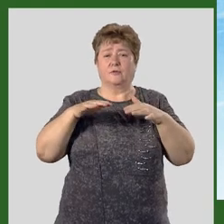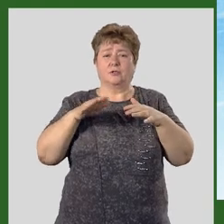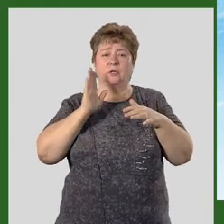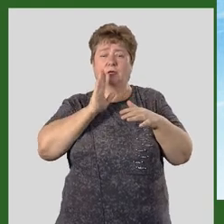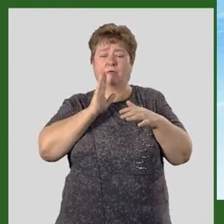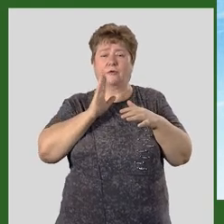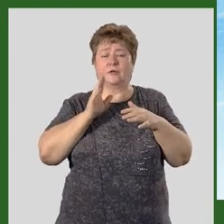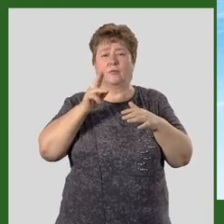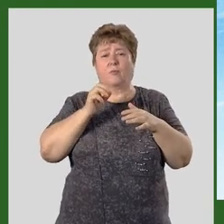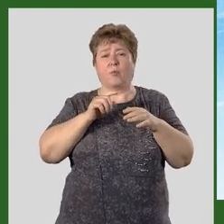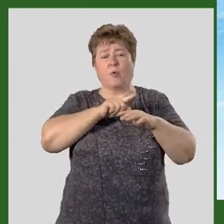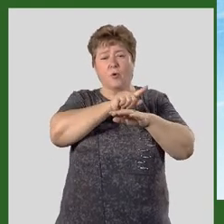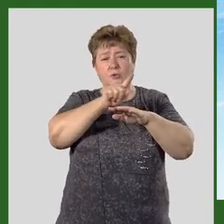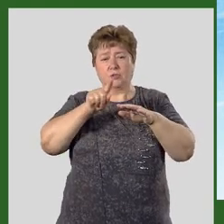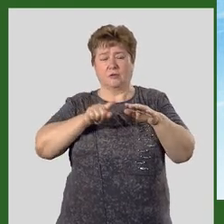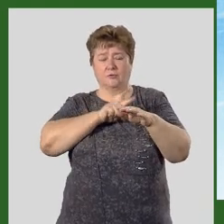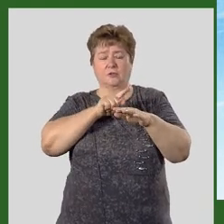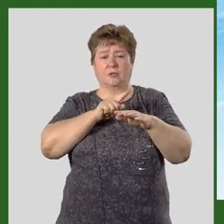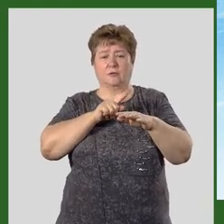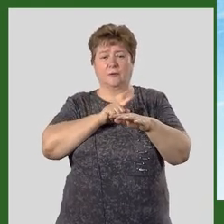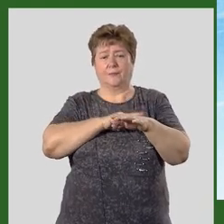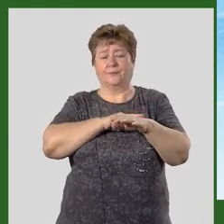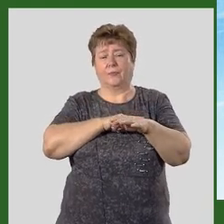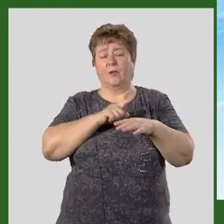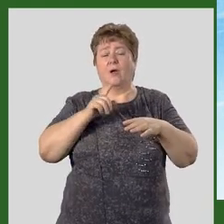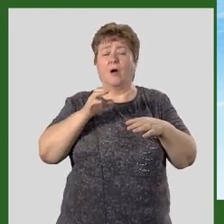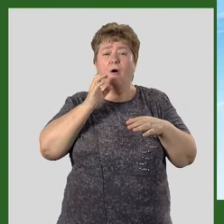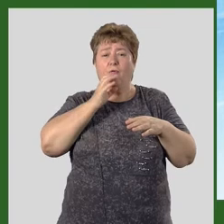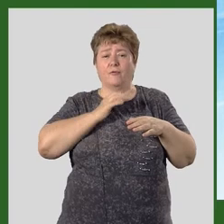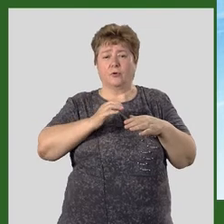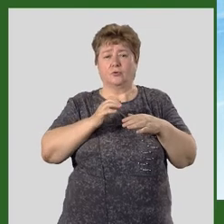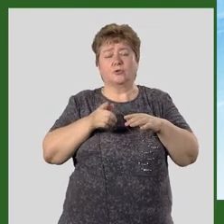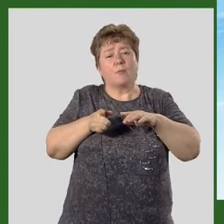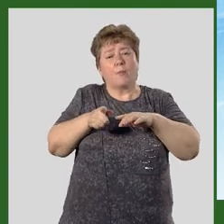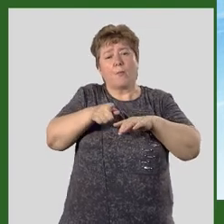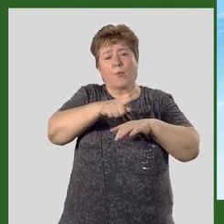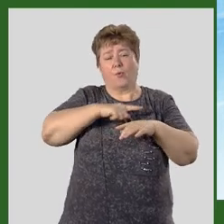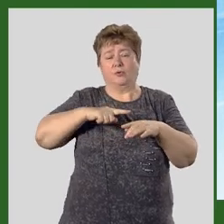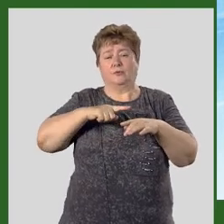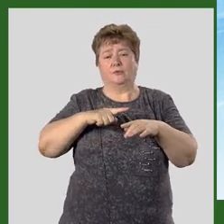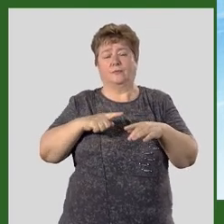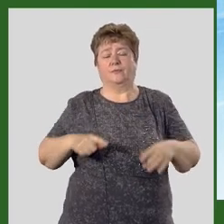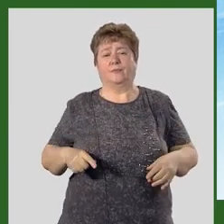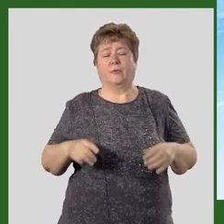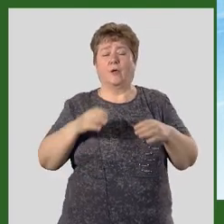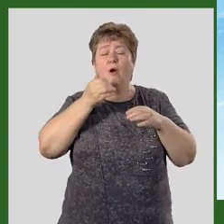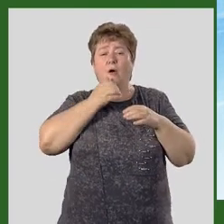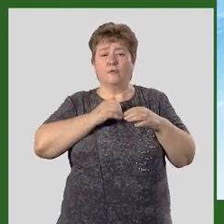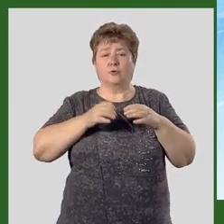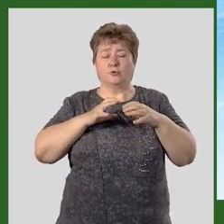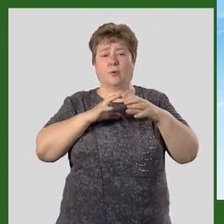идет по часовой стрелке. В южном – против. В